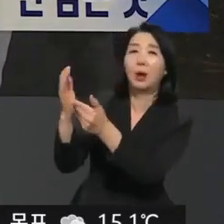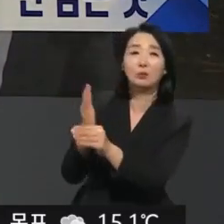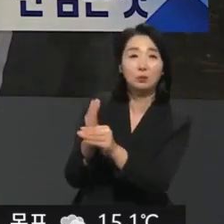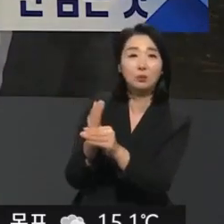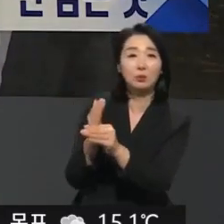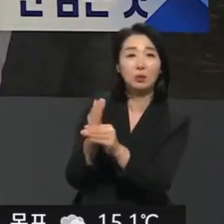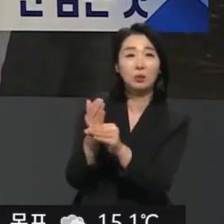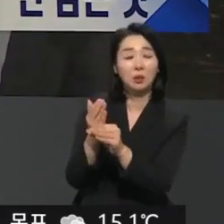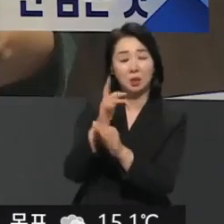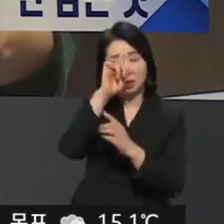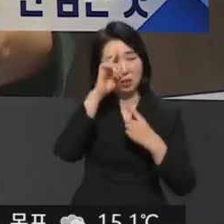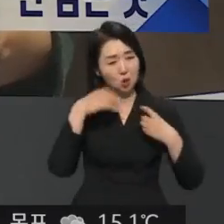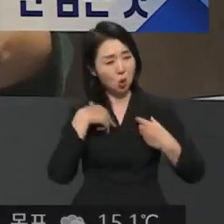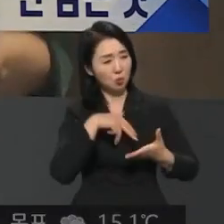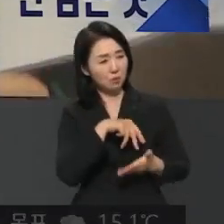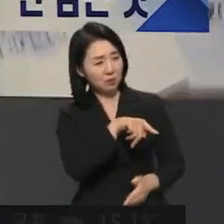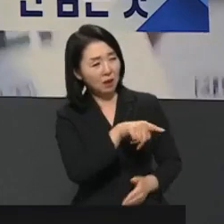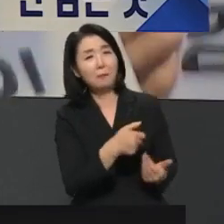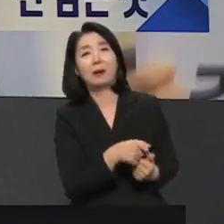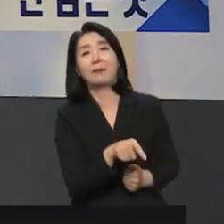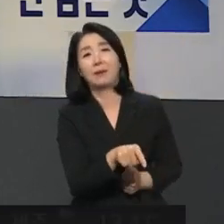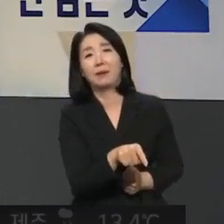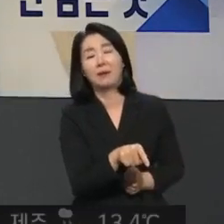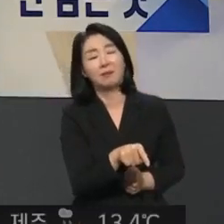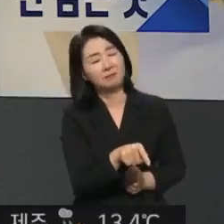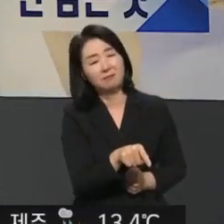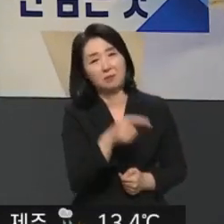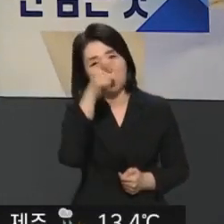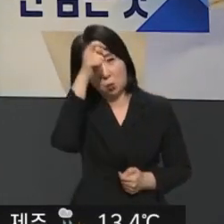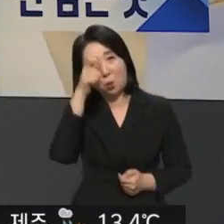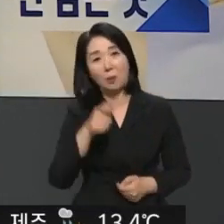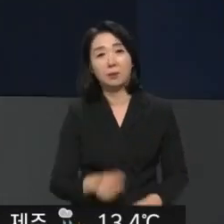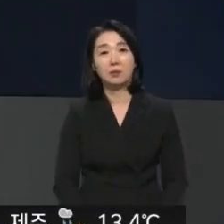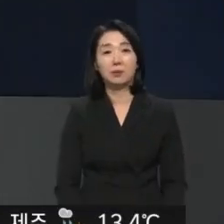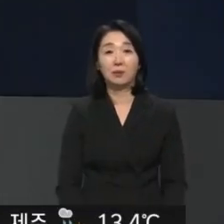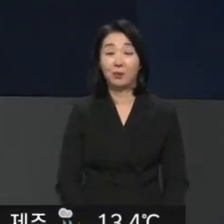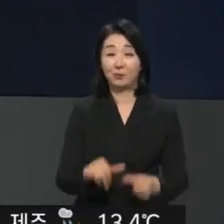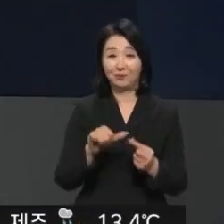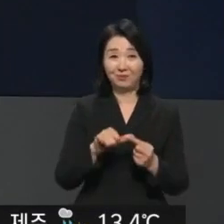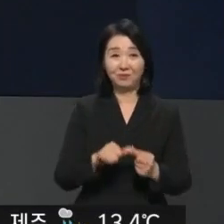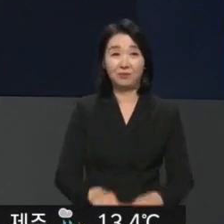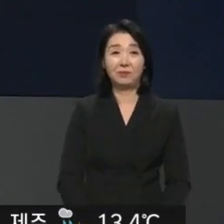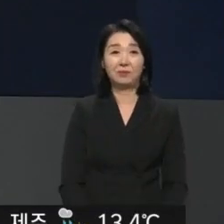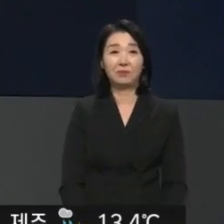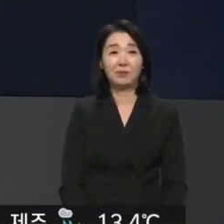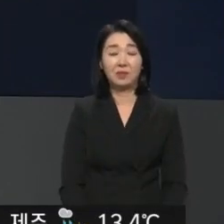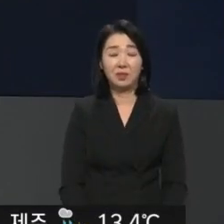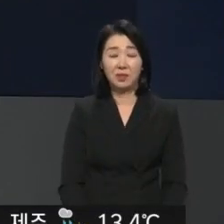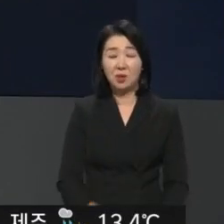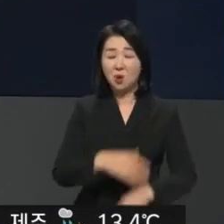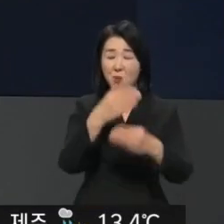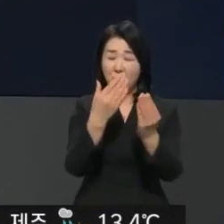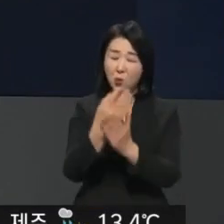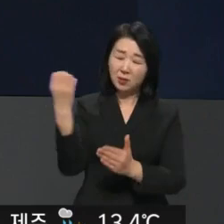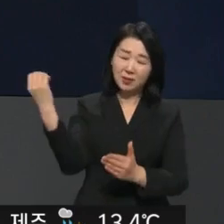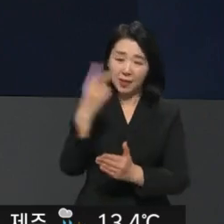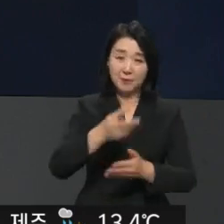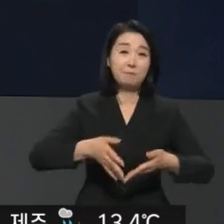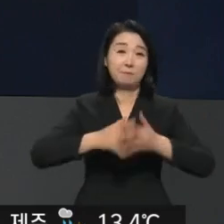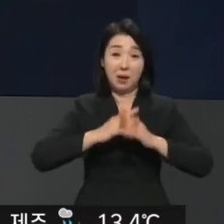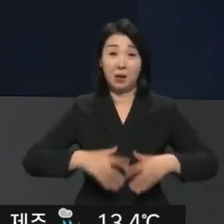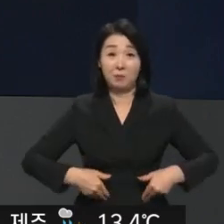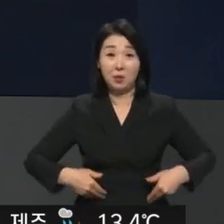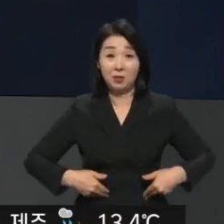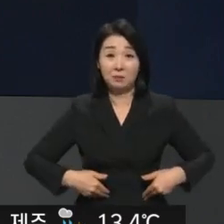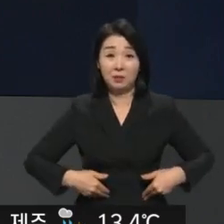있는데요. 하지만 정부의 반대 입장 역시 완강합니다. 네, 오늘의 마지막 픽은 전면 재시공으로